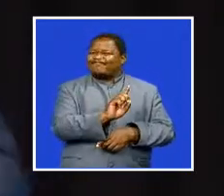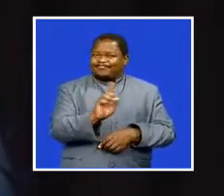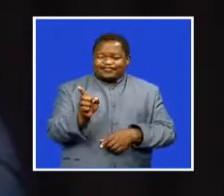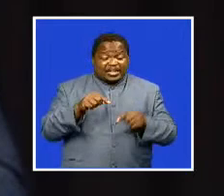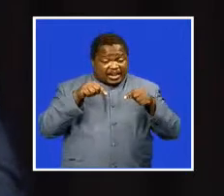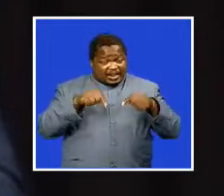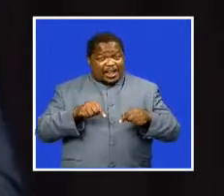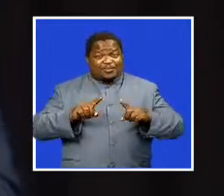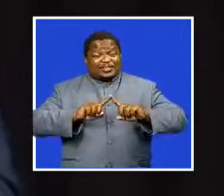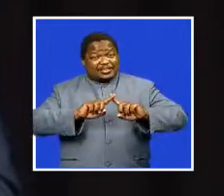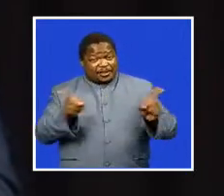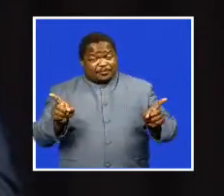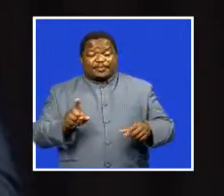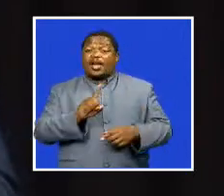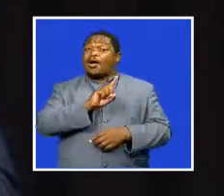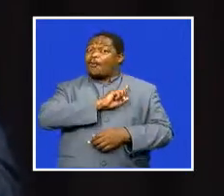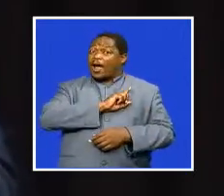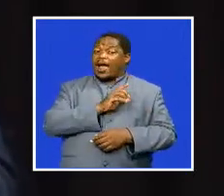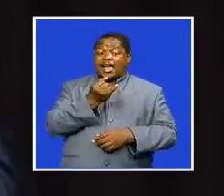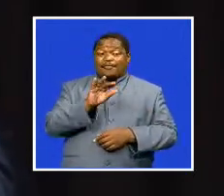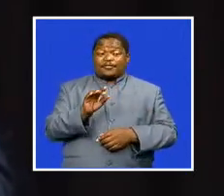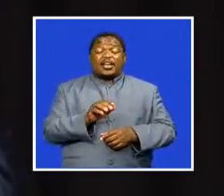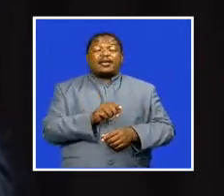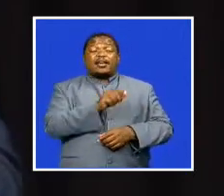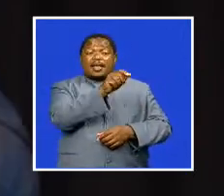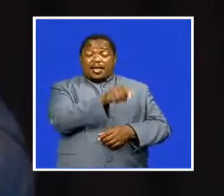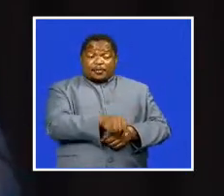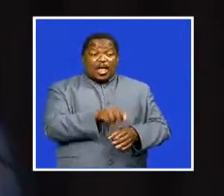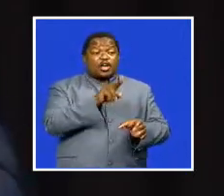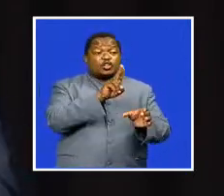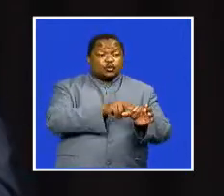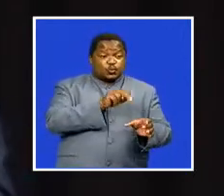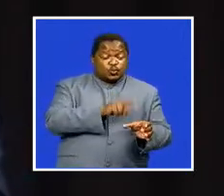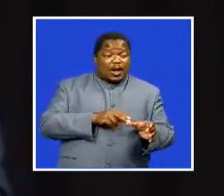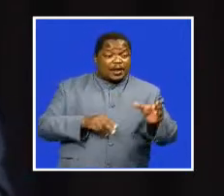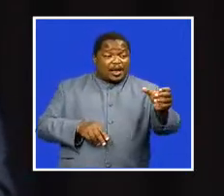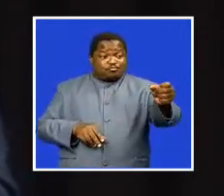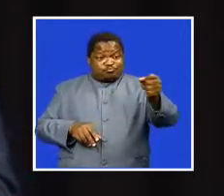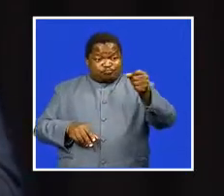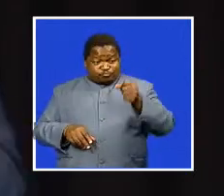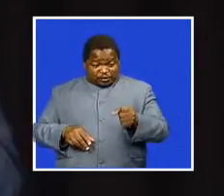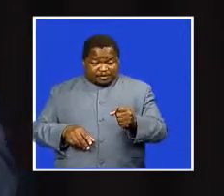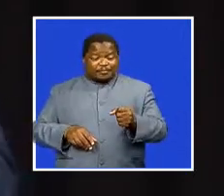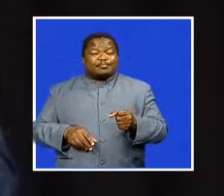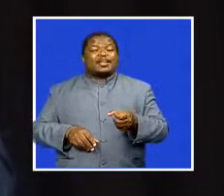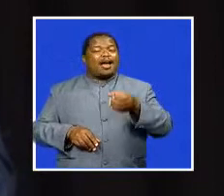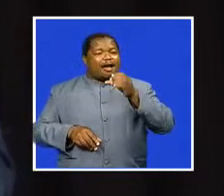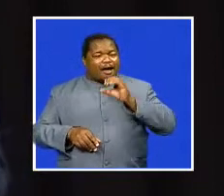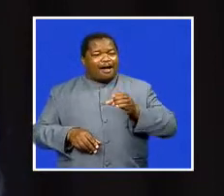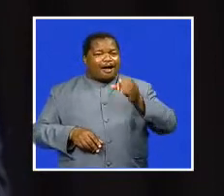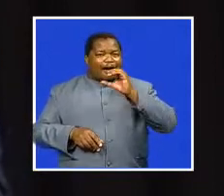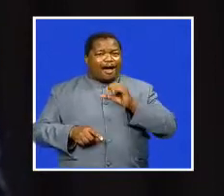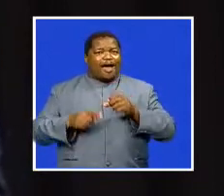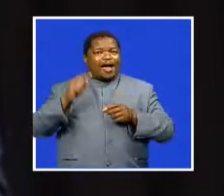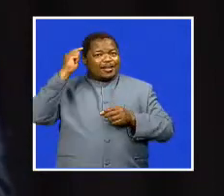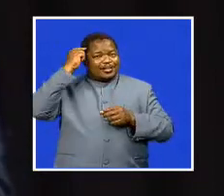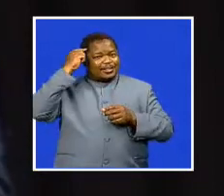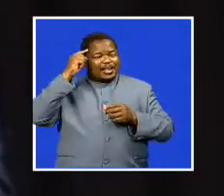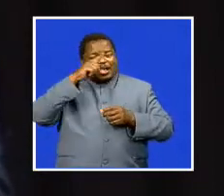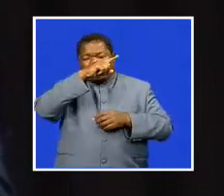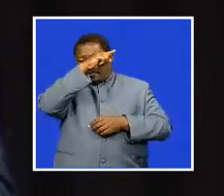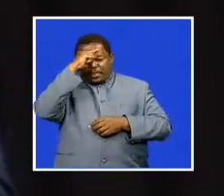uyashintsha simo sakho ingcondo lo cabanga ngayo nendlela nje lo wenda ngayo tindo ukwenda ukuthi kube lula ukuthi